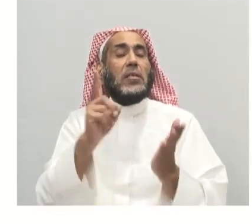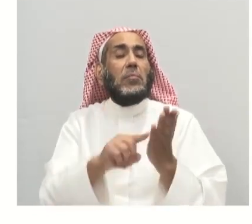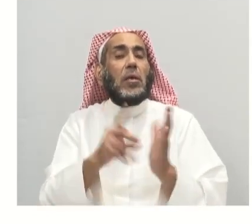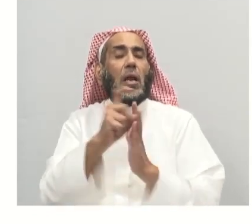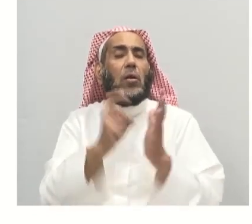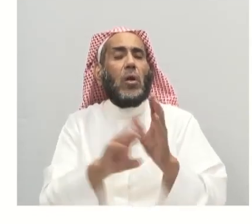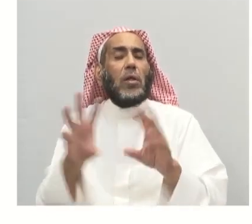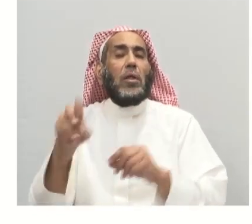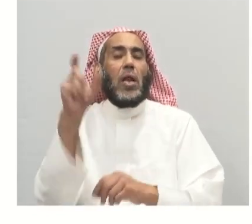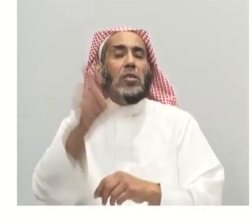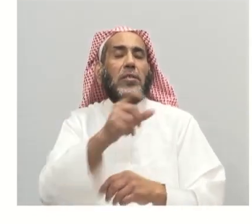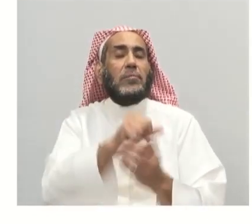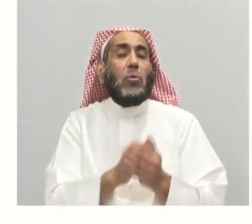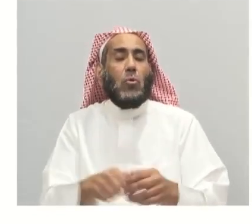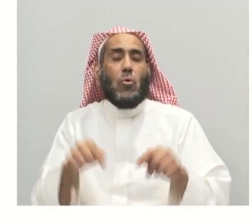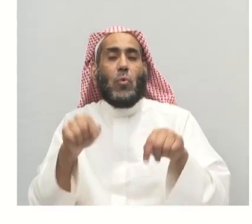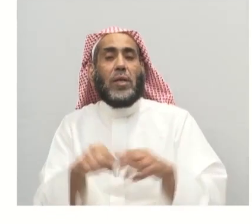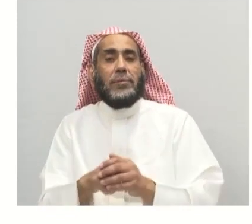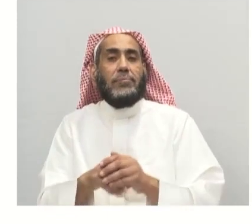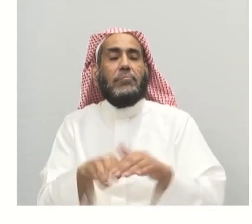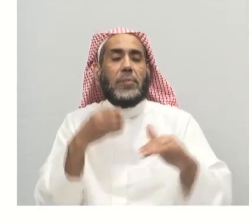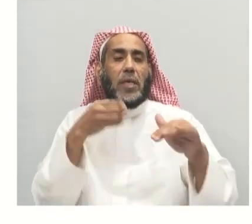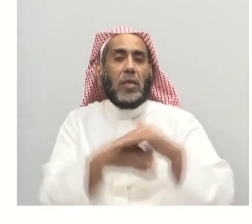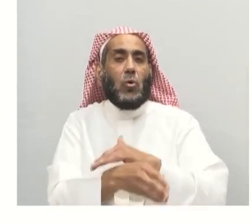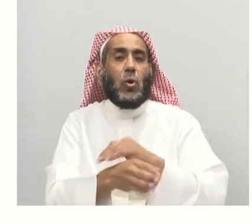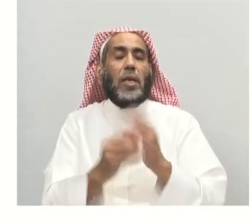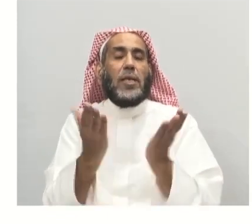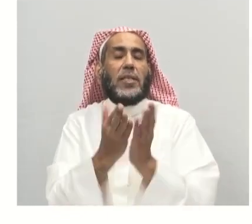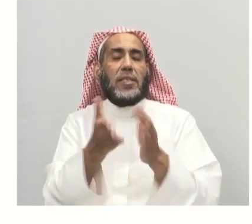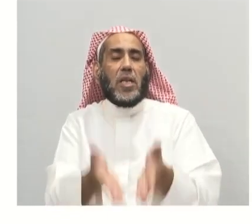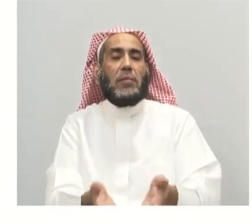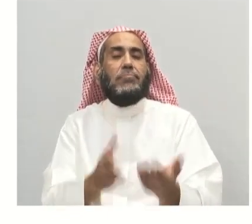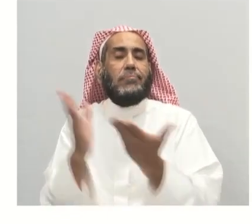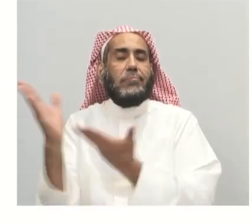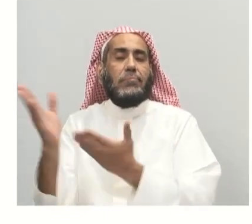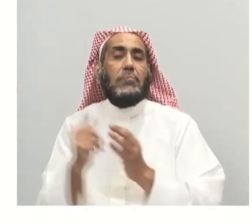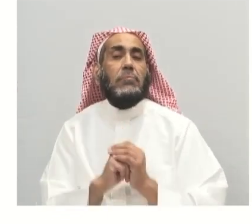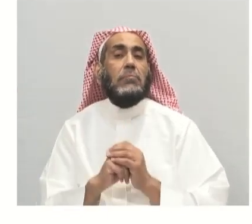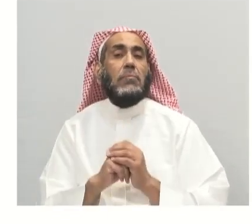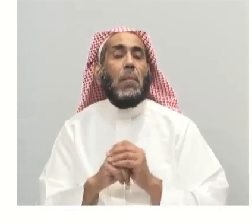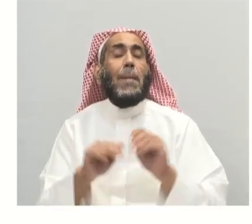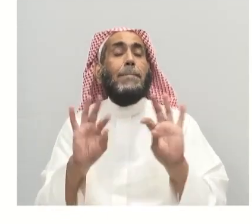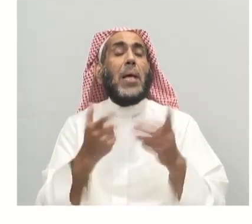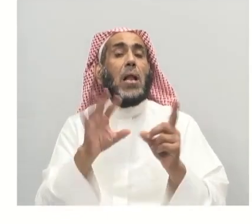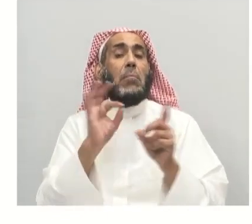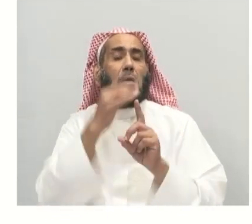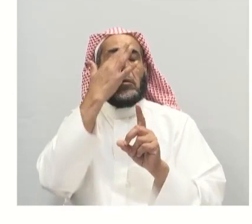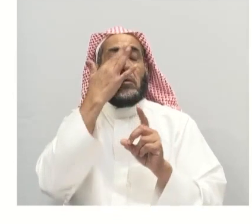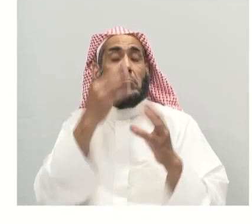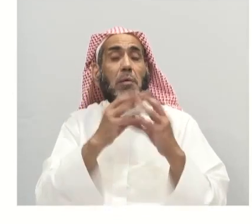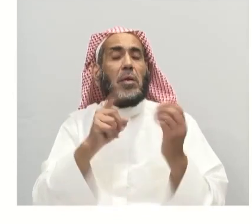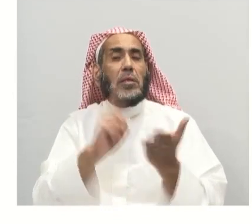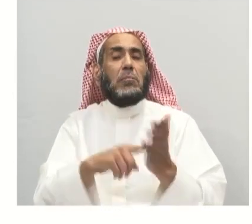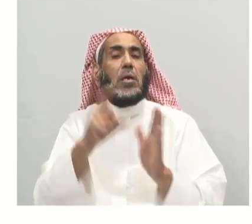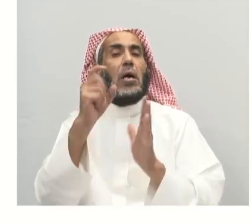حيث الاشخاص والان سندخل الى درسنا ما المقصود بمعنى تطبيق